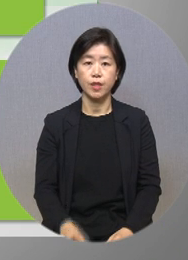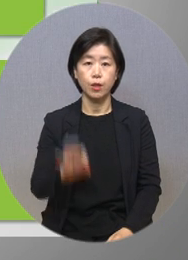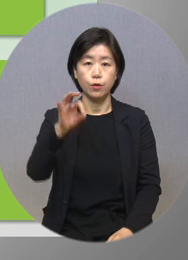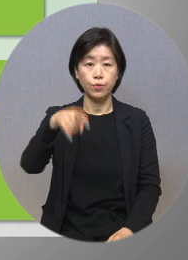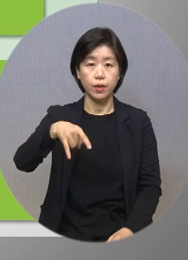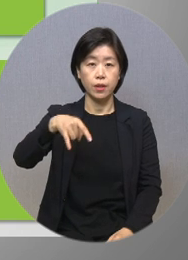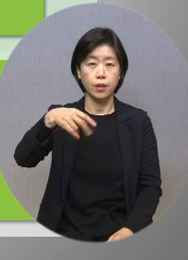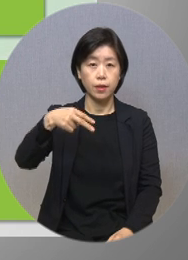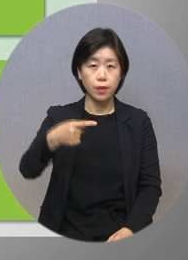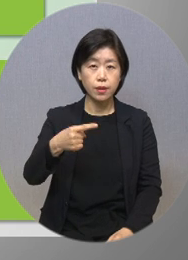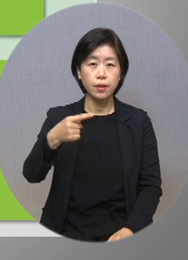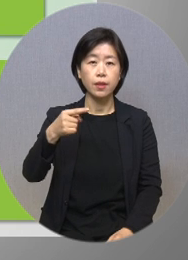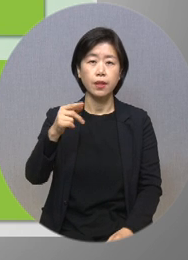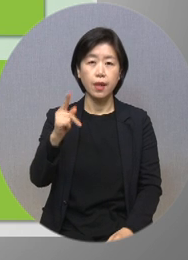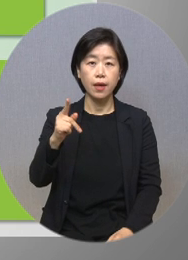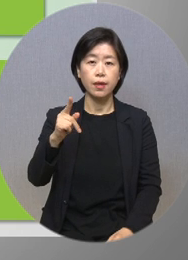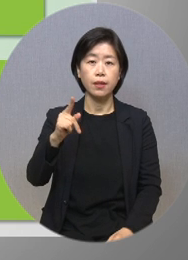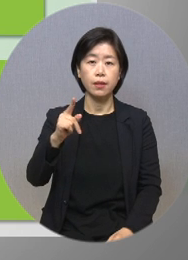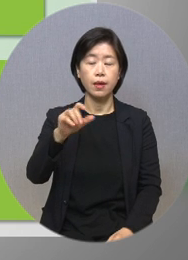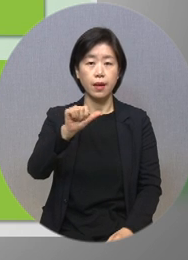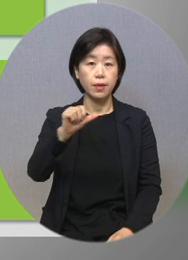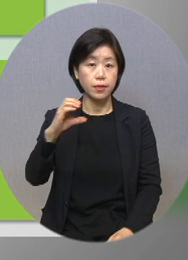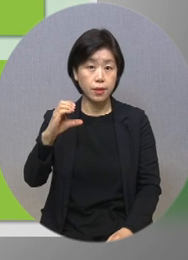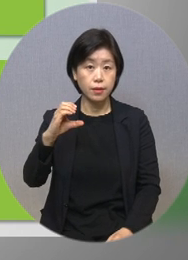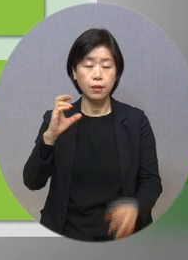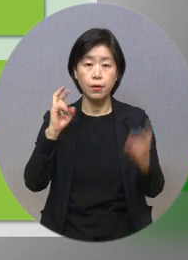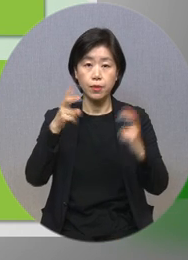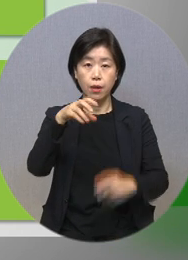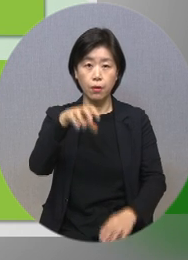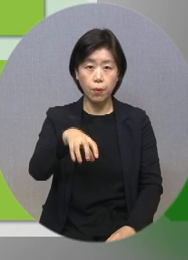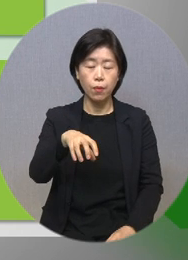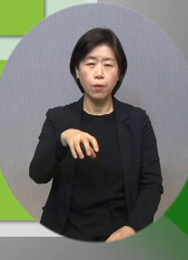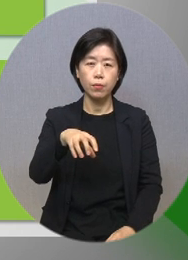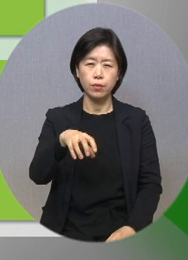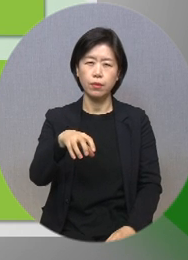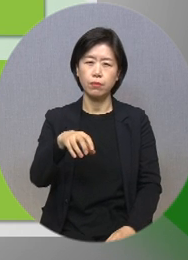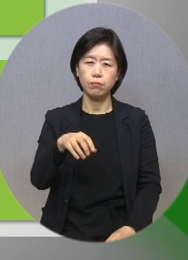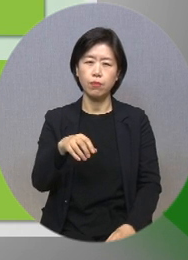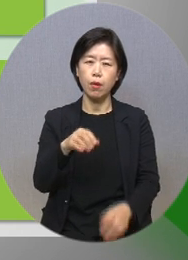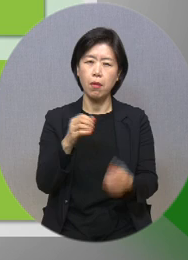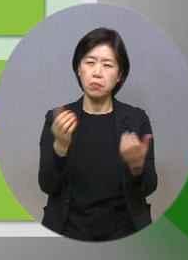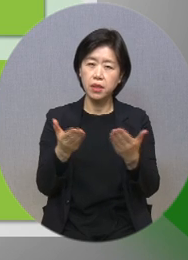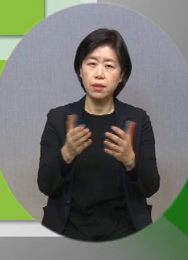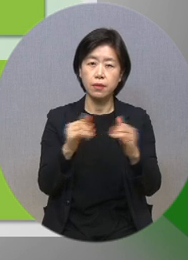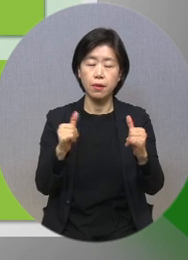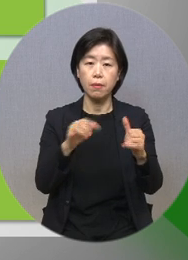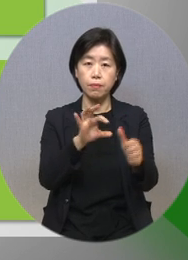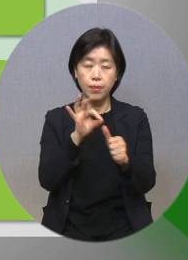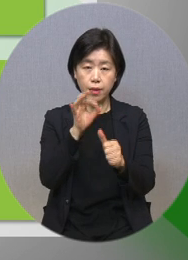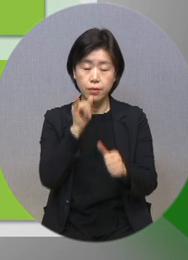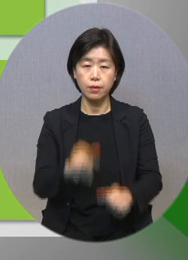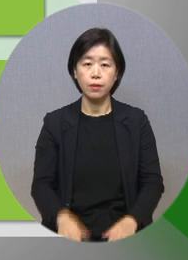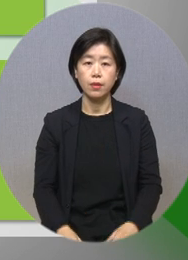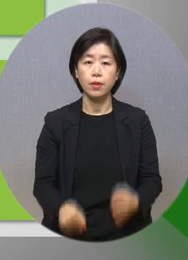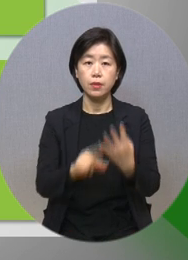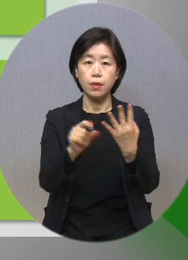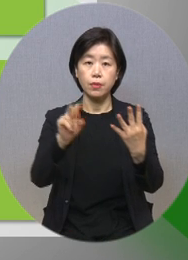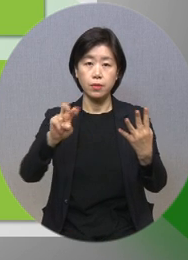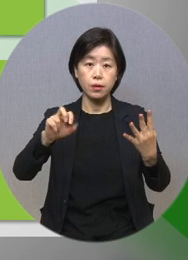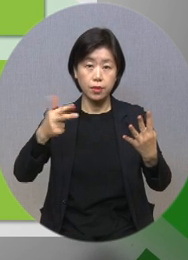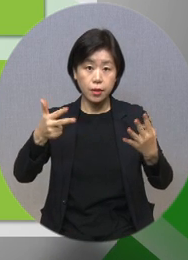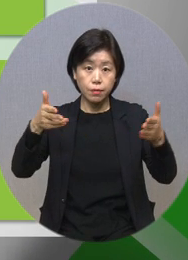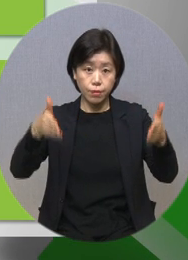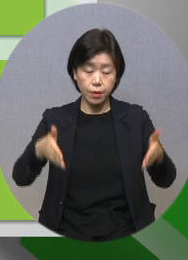주식회사 위드 KAC에서 단순 사상원을 모집합니다. 접수 마감일은 4월 27일까지며